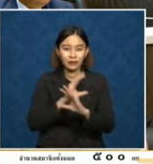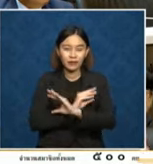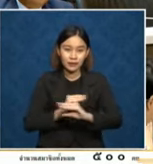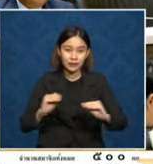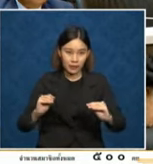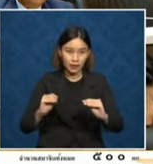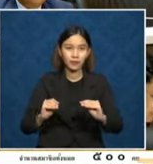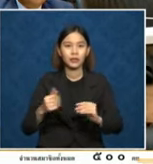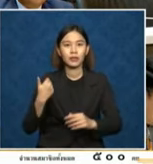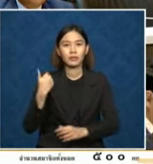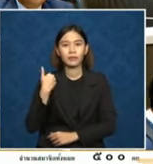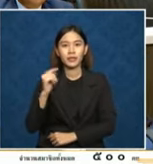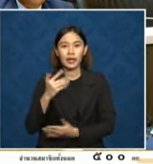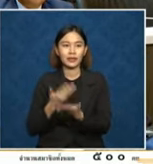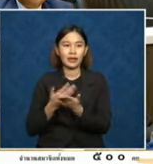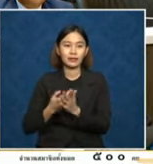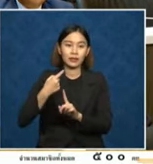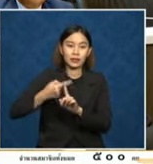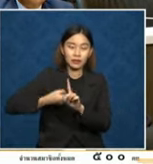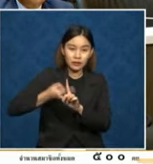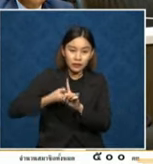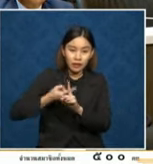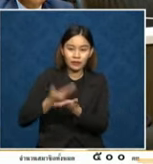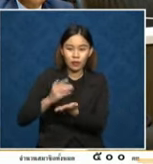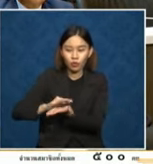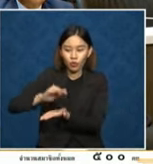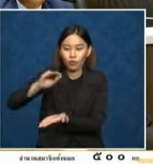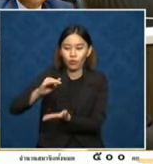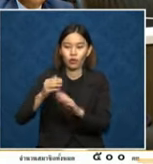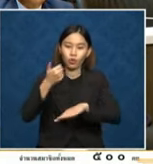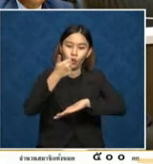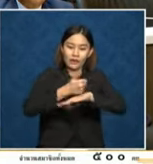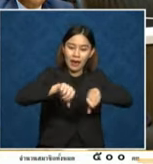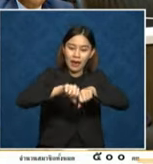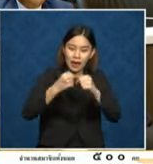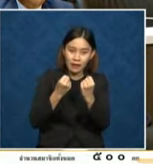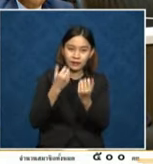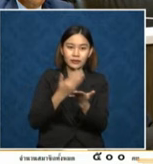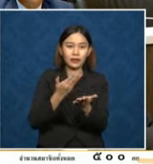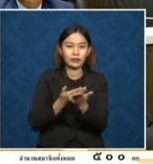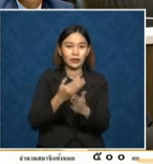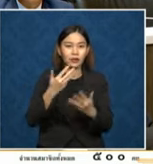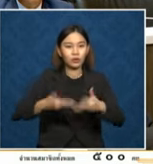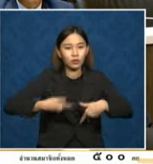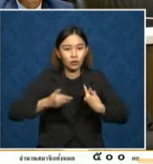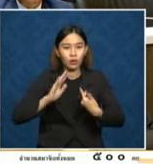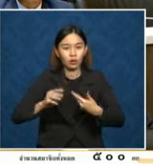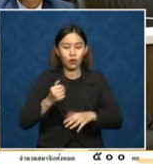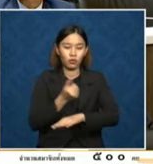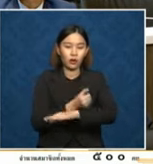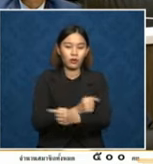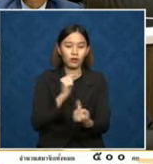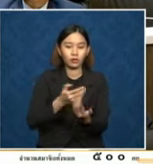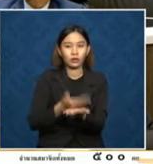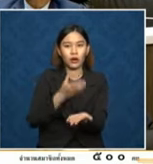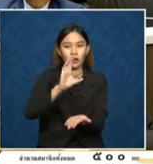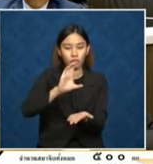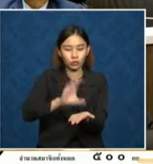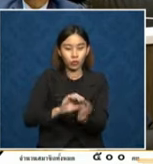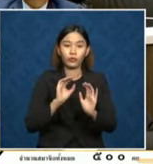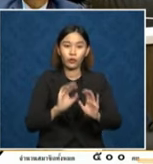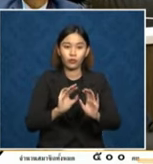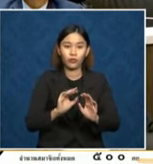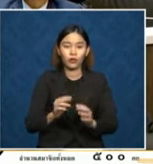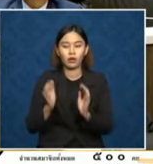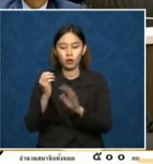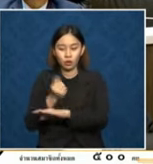ากนี้ยังมีเงินเดือนค้างจ่ายและเงินสะสมที่นายจ้างหักเงินรายได้จากของลูกจ้างเข้ากองทุนสะสมในขณะ